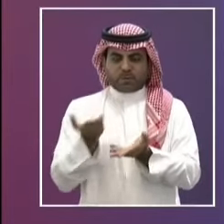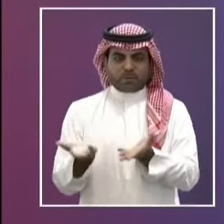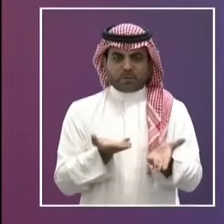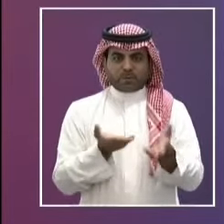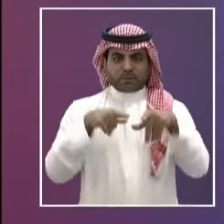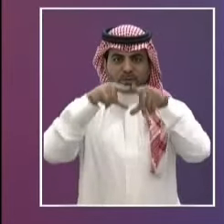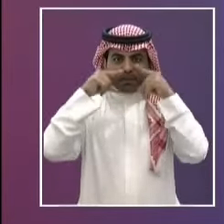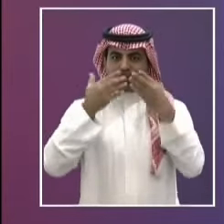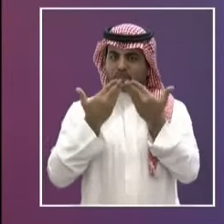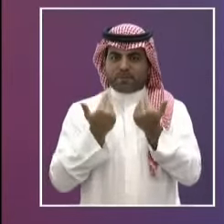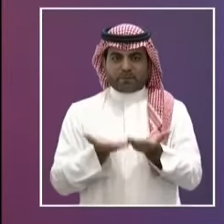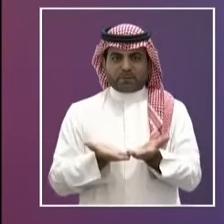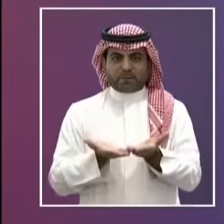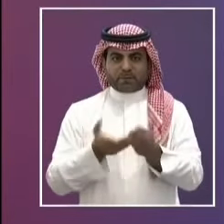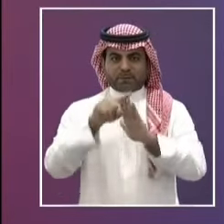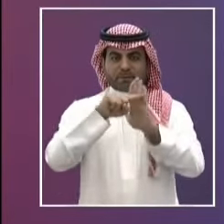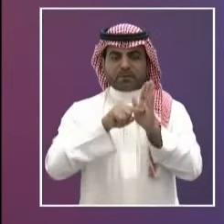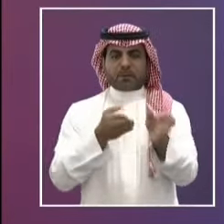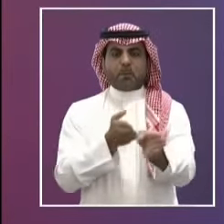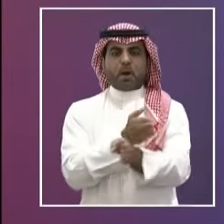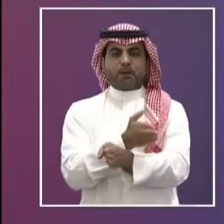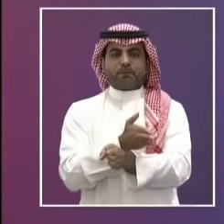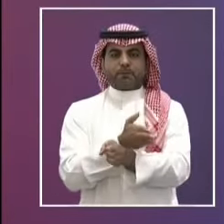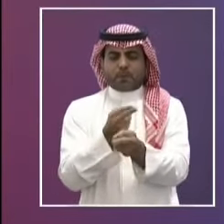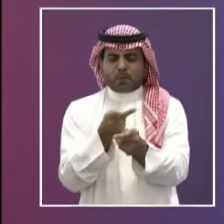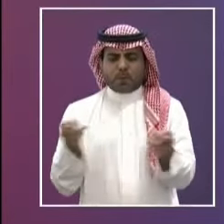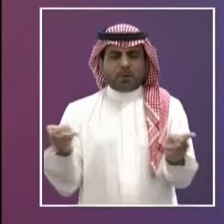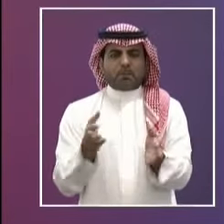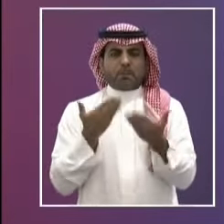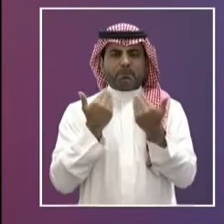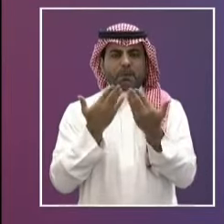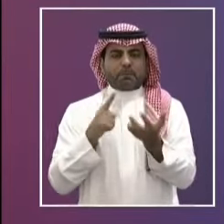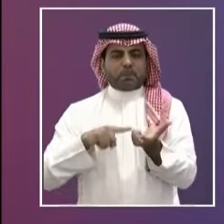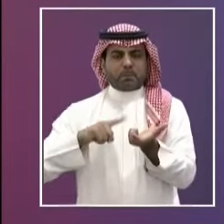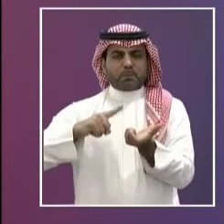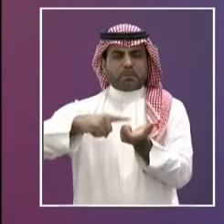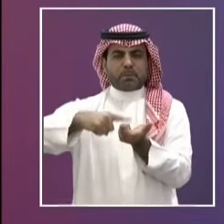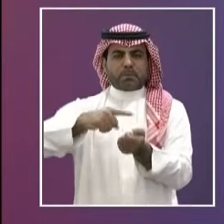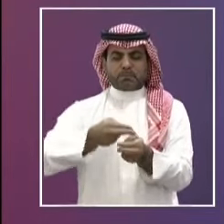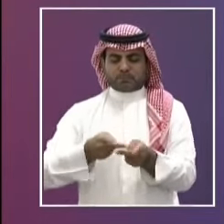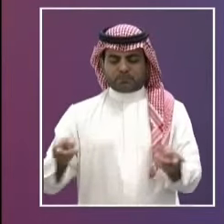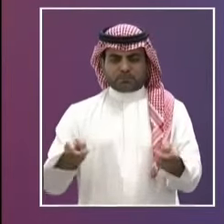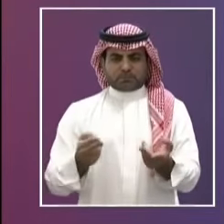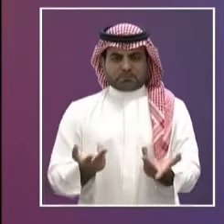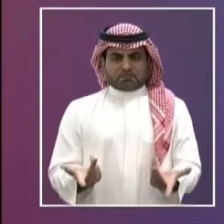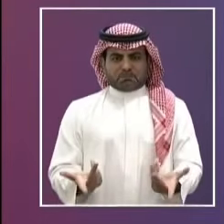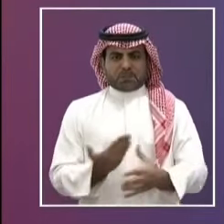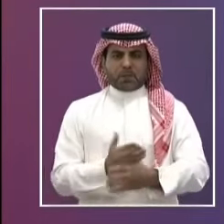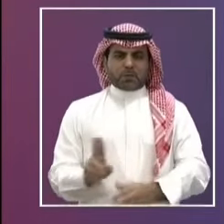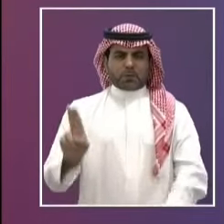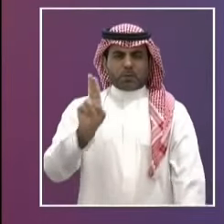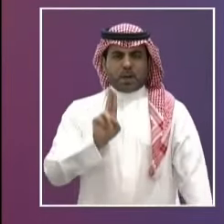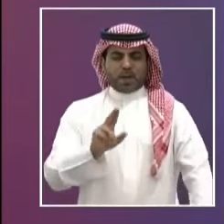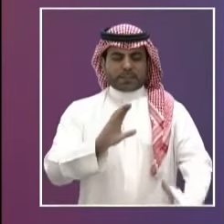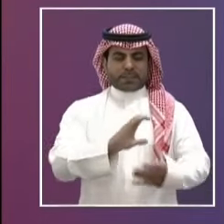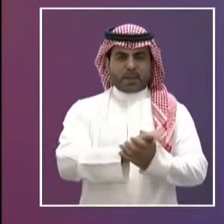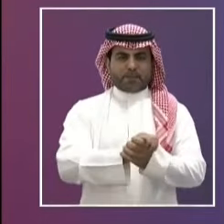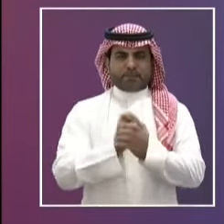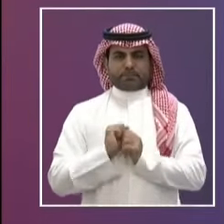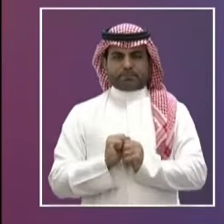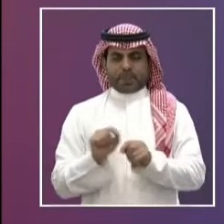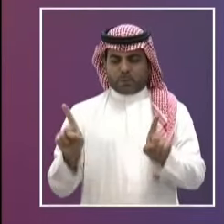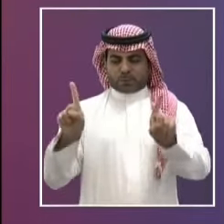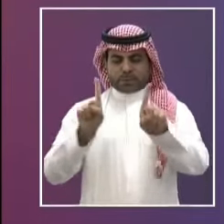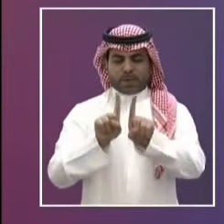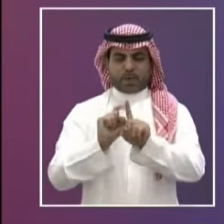كمامات، بدون اتباع نصائح، بدون إجراءات احترازية. قد يكون حتى فيه أمور أخرى لم تذكر في السؤال، مثل المصافحة أو غيره، أو